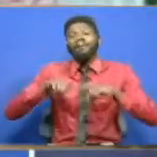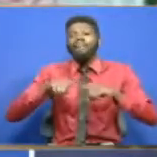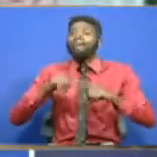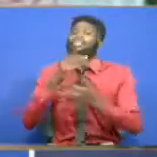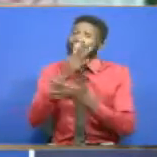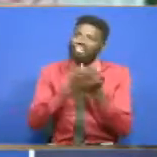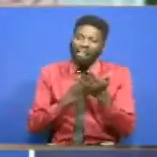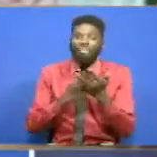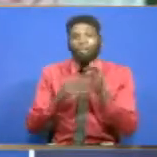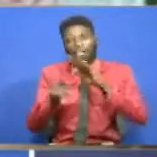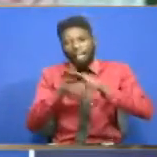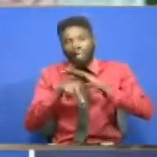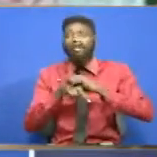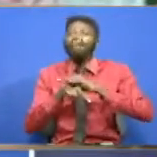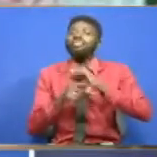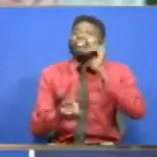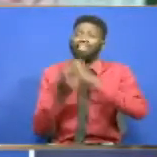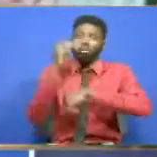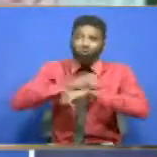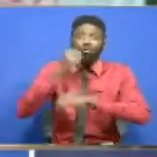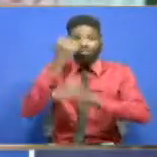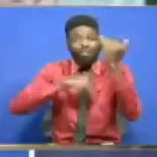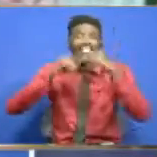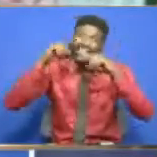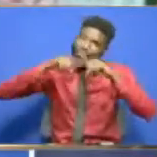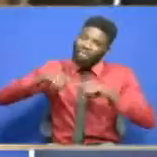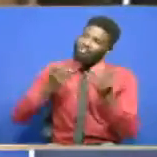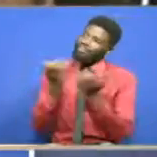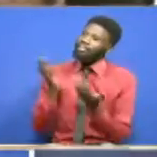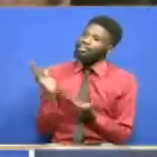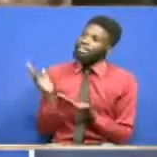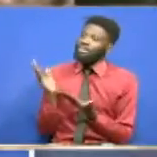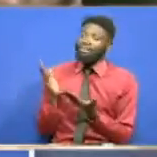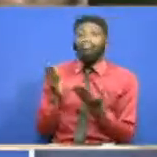primary, secondary mpaka university wakiwa hapa. Wakitoka hapa wataenda wapi?